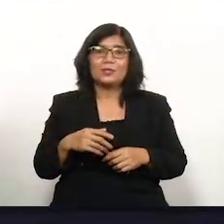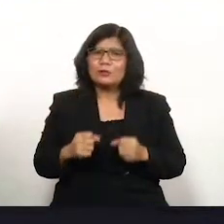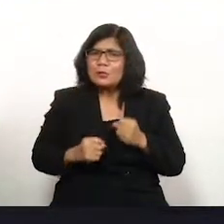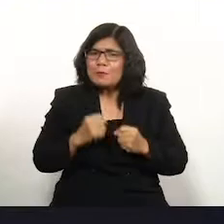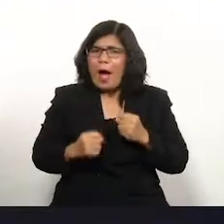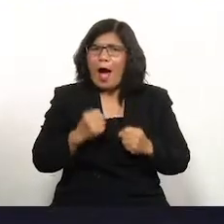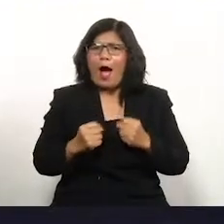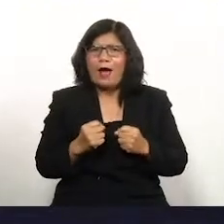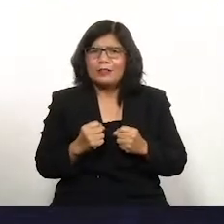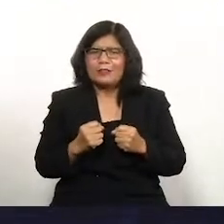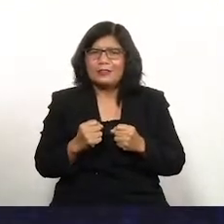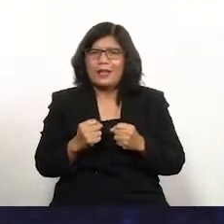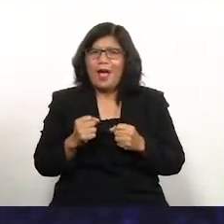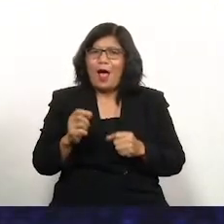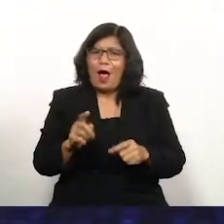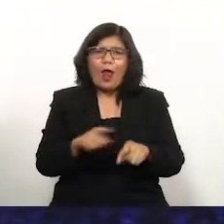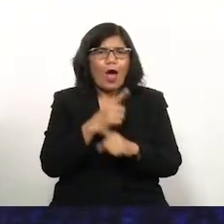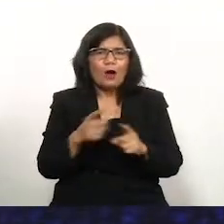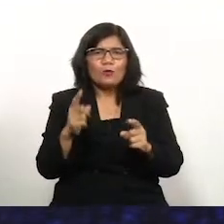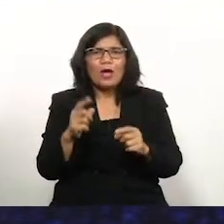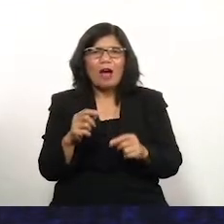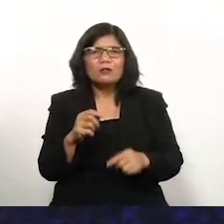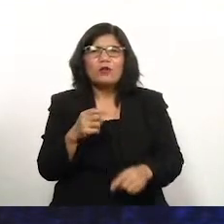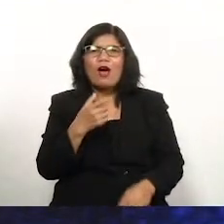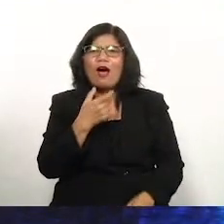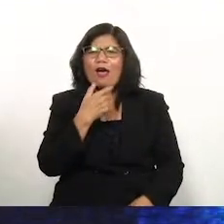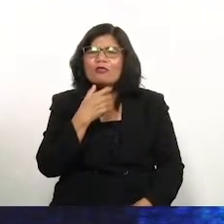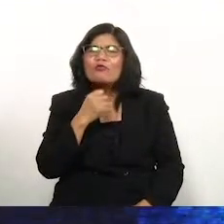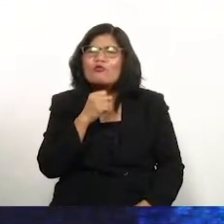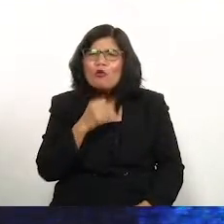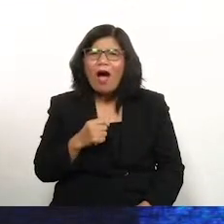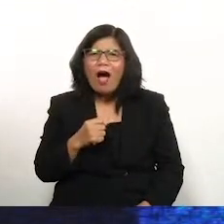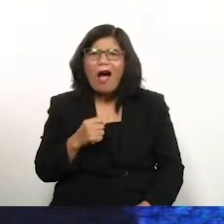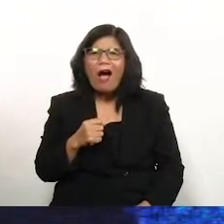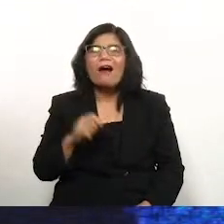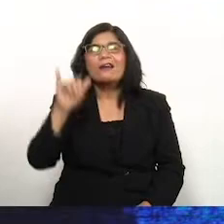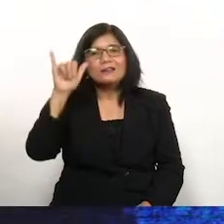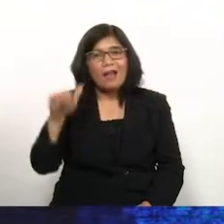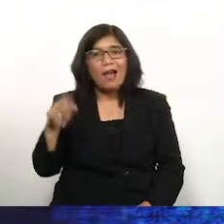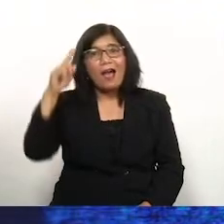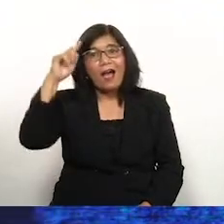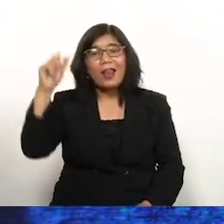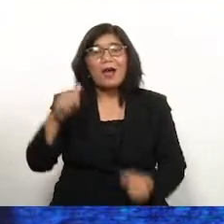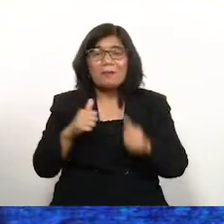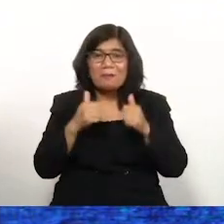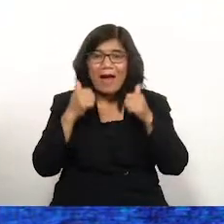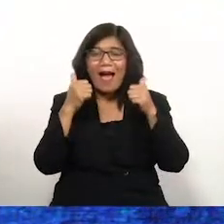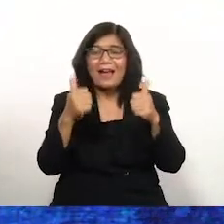semangat sudah lagu yang sudah sangat tua iya alabai